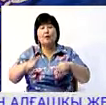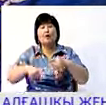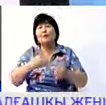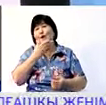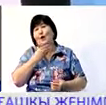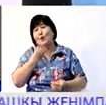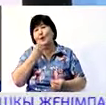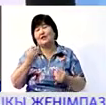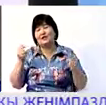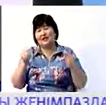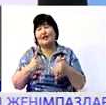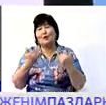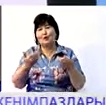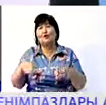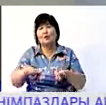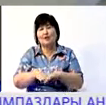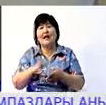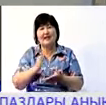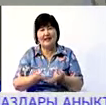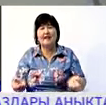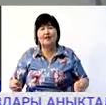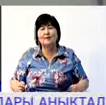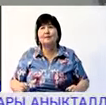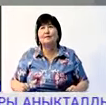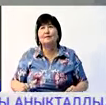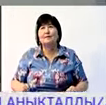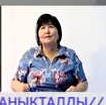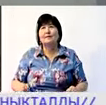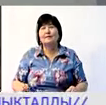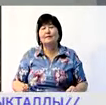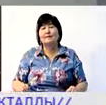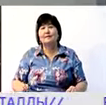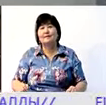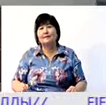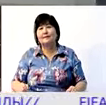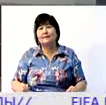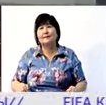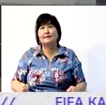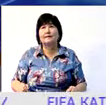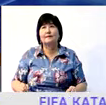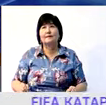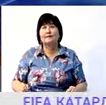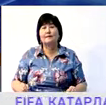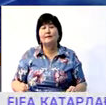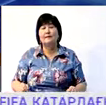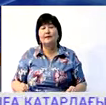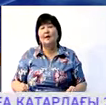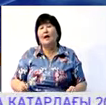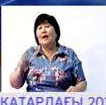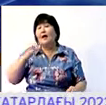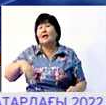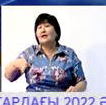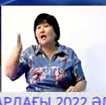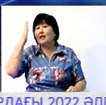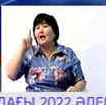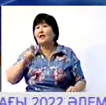көрікті деген осы болса керек. Әкімжан Жолтаев, Алмат Меңдібаев, Тосқан Сәтбай, Қызылорда телеарнасы. Ел ішінде